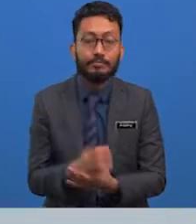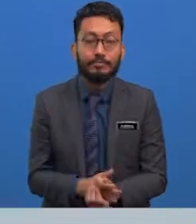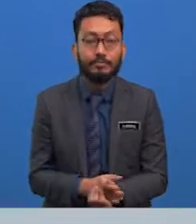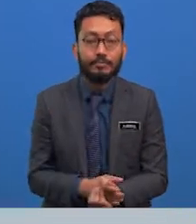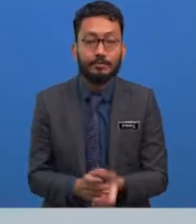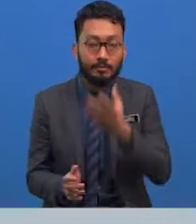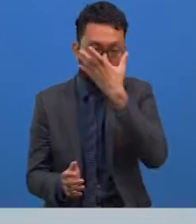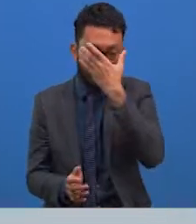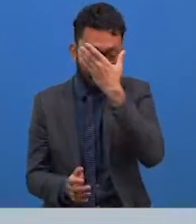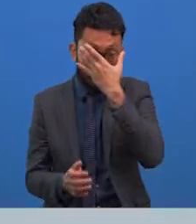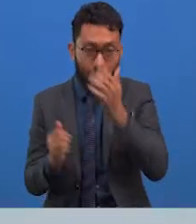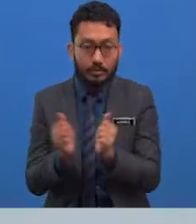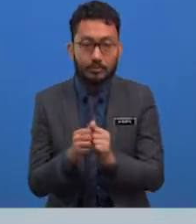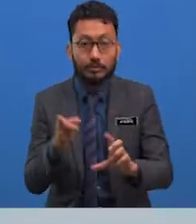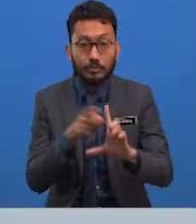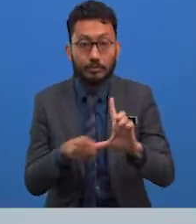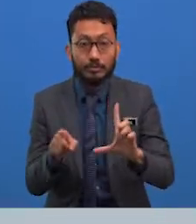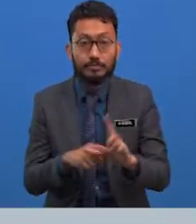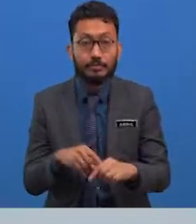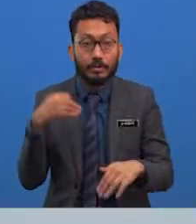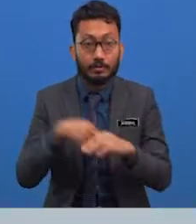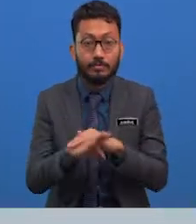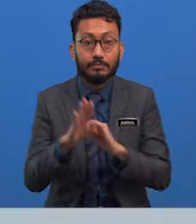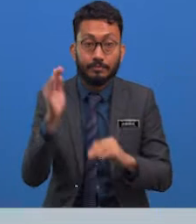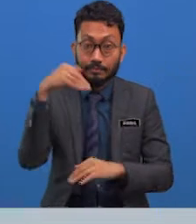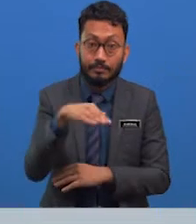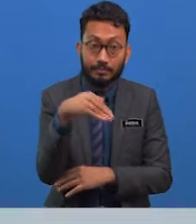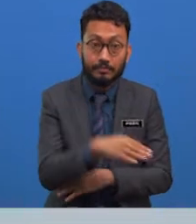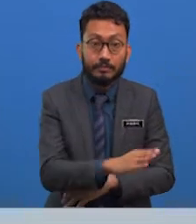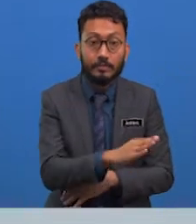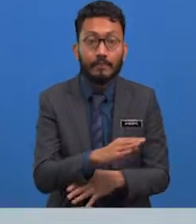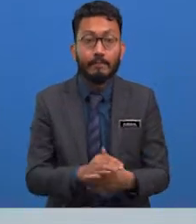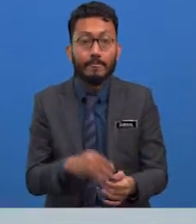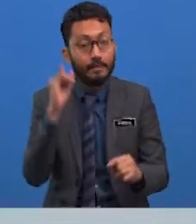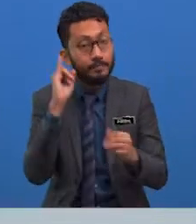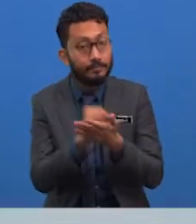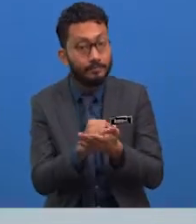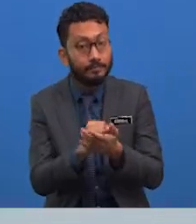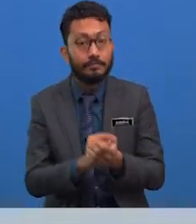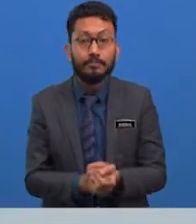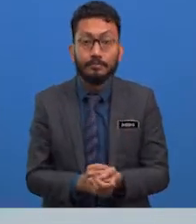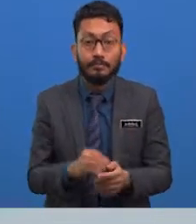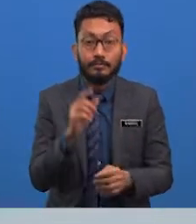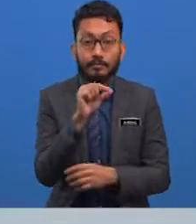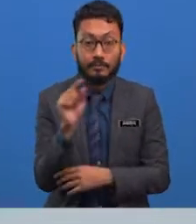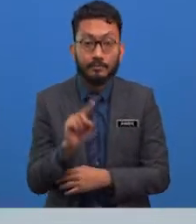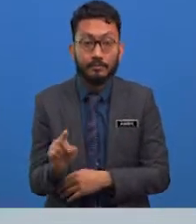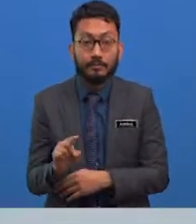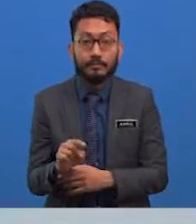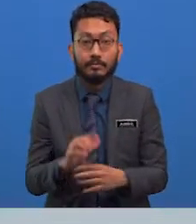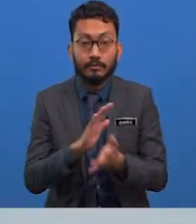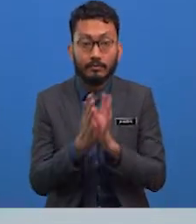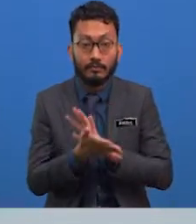sudut selang-seli, iaitu sudut yang sama nilai dibentuk oleh imej huruf Z.